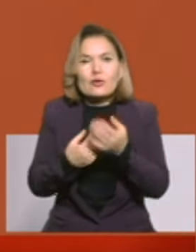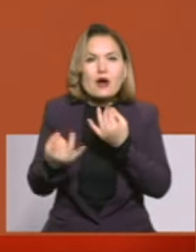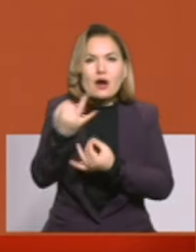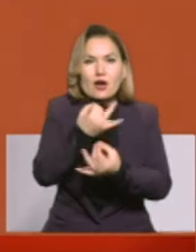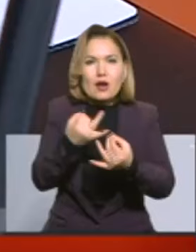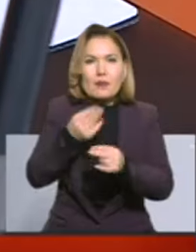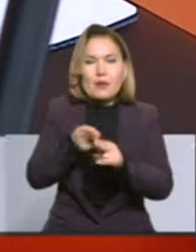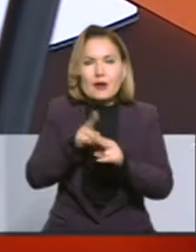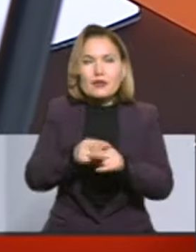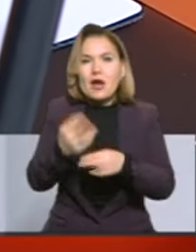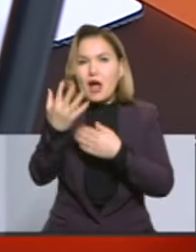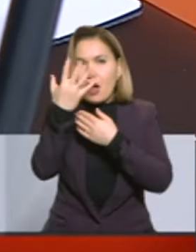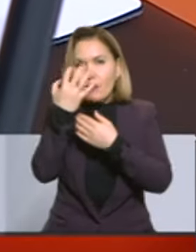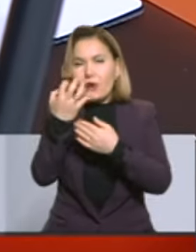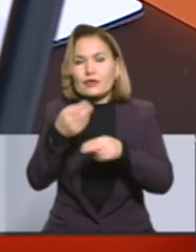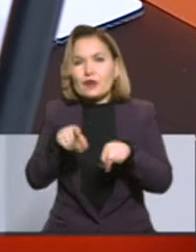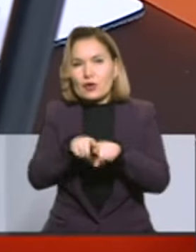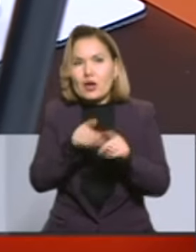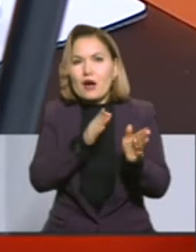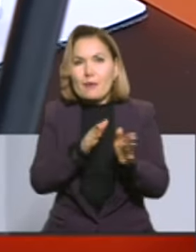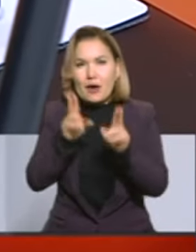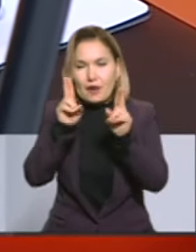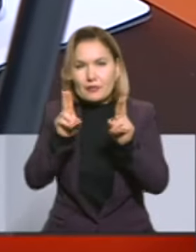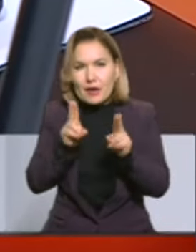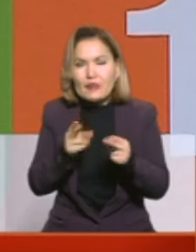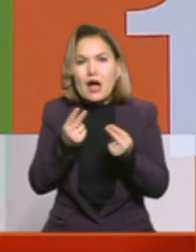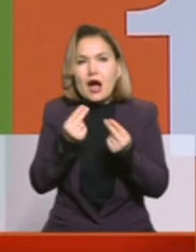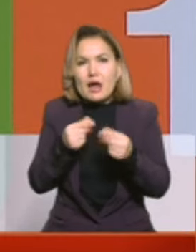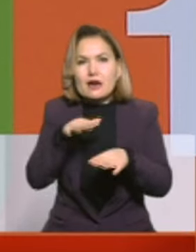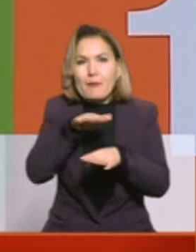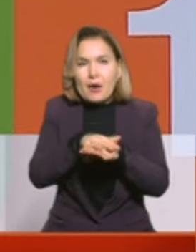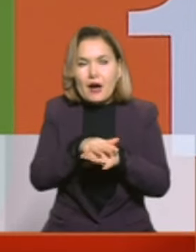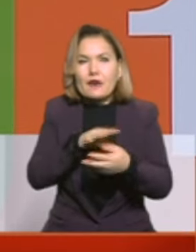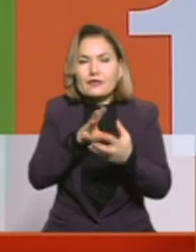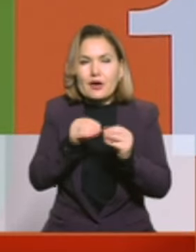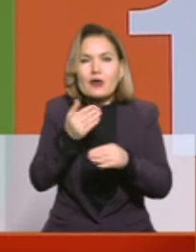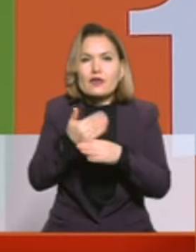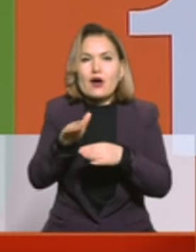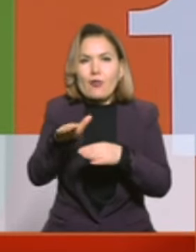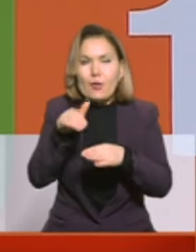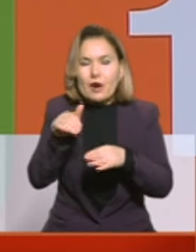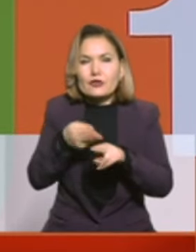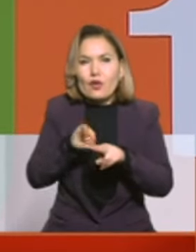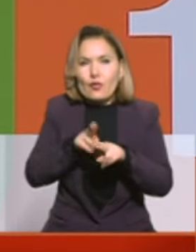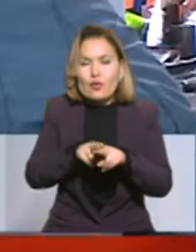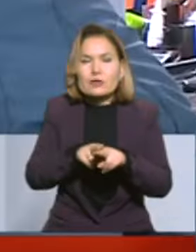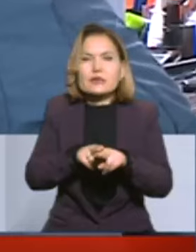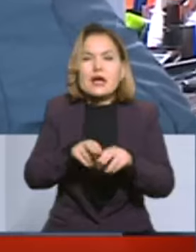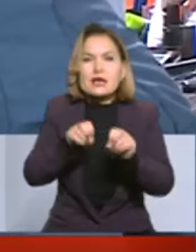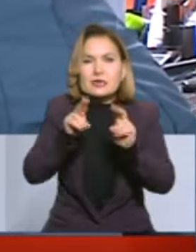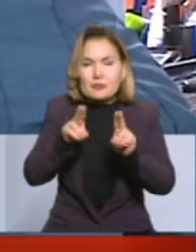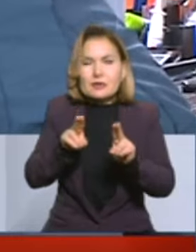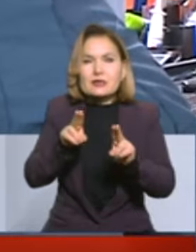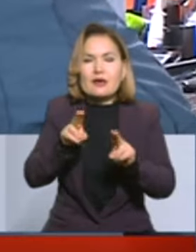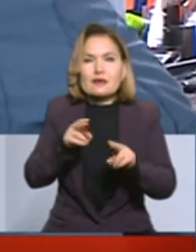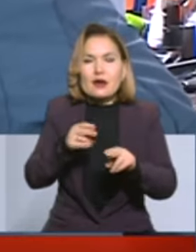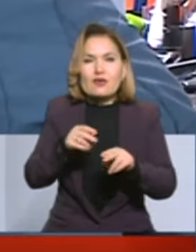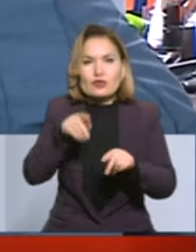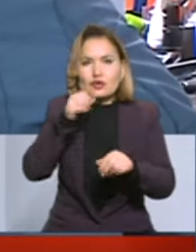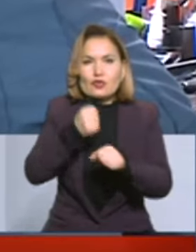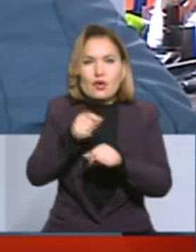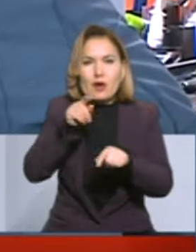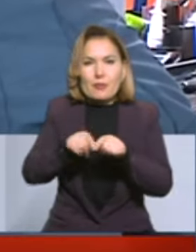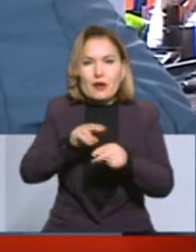салынады. Биометриялық сәйкестендіру жүйесі ең алдымен қаржы ұйымдарынан қарыз алу қызметінің қауіпсіздігін арттыру үшін енгізілмек. Бұл